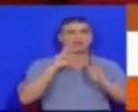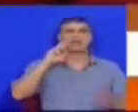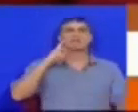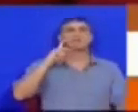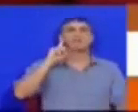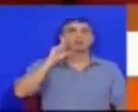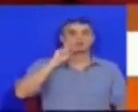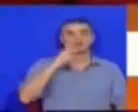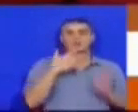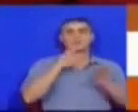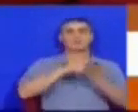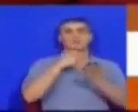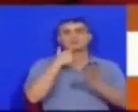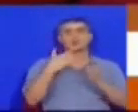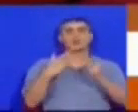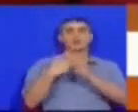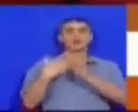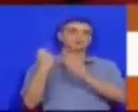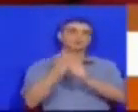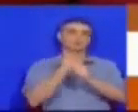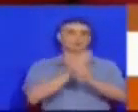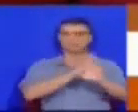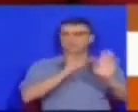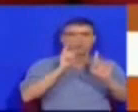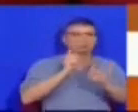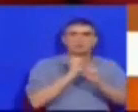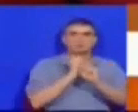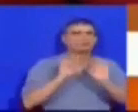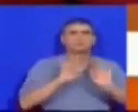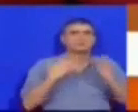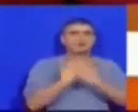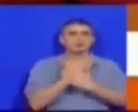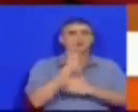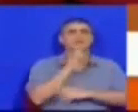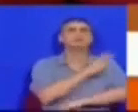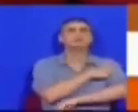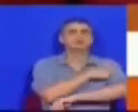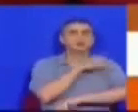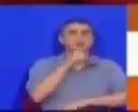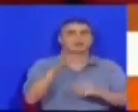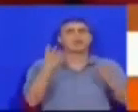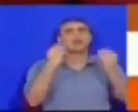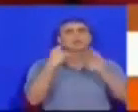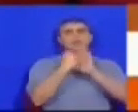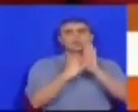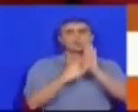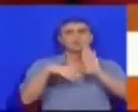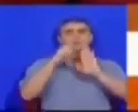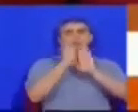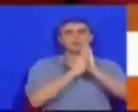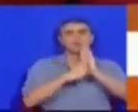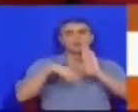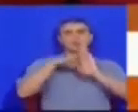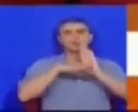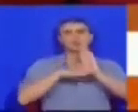פלד, שבגץ אמר שמחש תיארך את החקירה. לא צריך שום דבר חדש. יש, המשטרה מלאה, מלאה בחוקים, תקנות